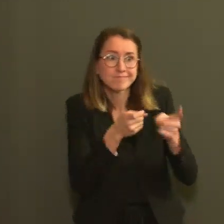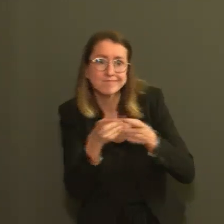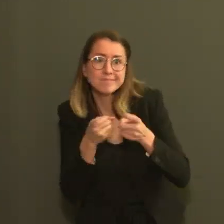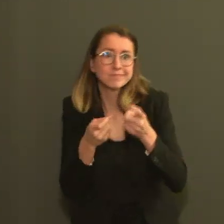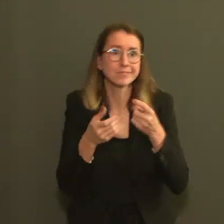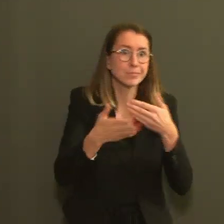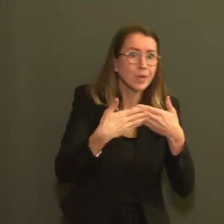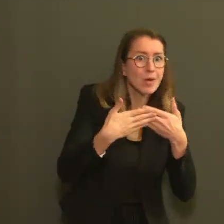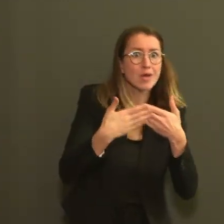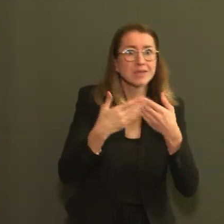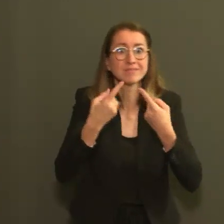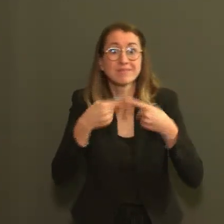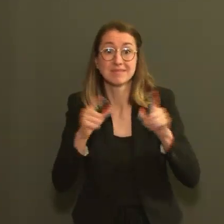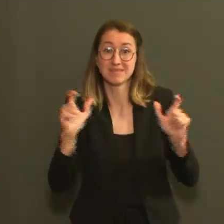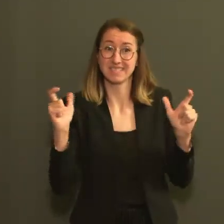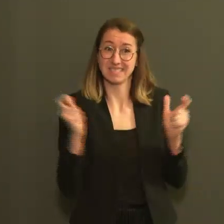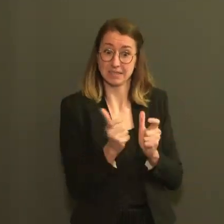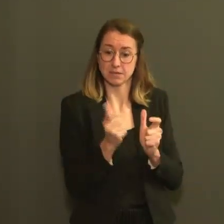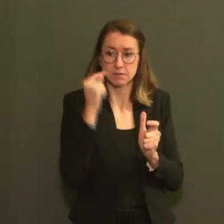minimum. C'est le moins qu'on puisse dire.